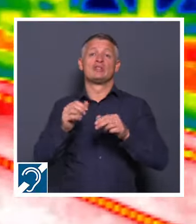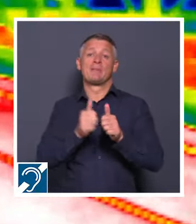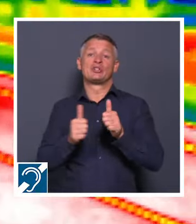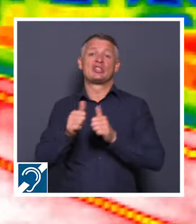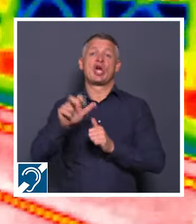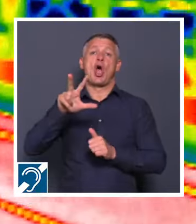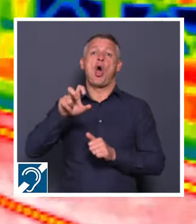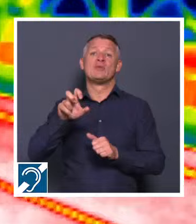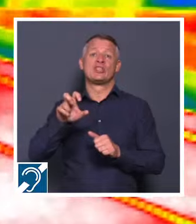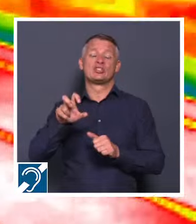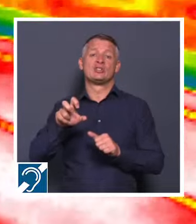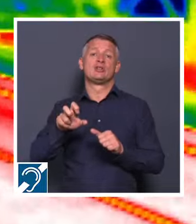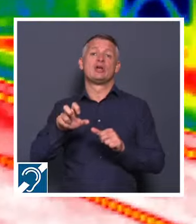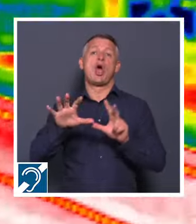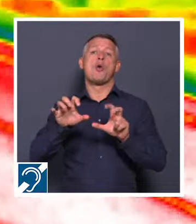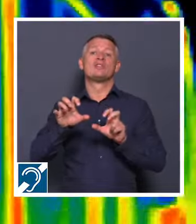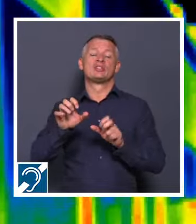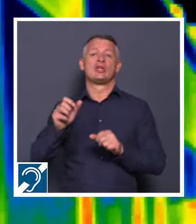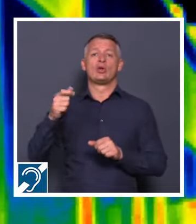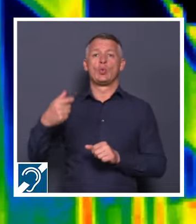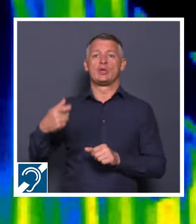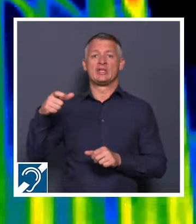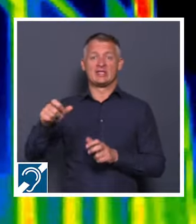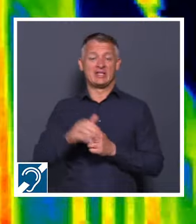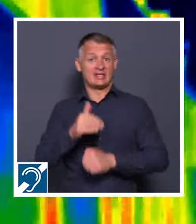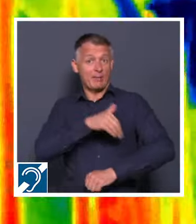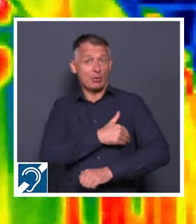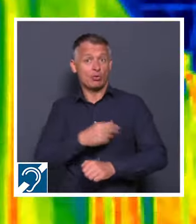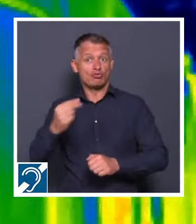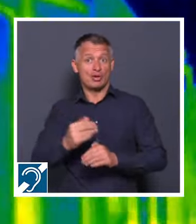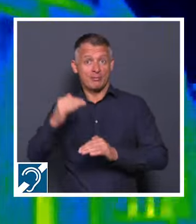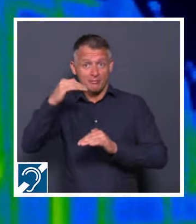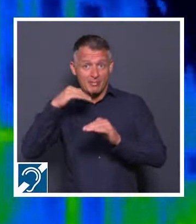tot aici și temperaturile minime vor fi de